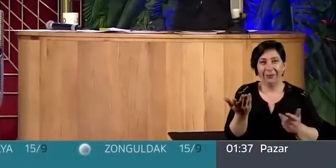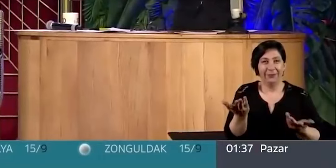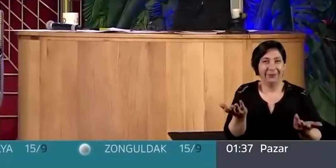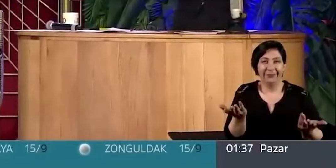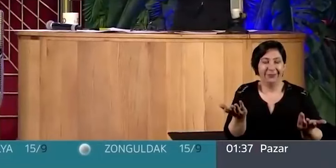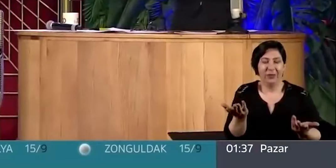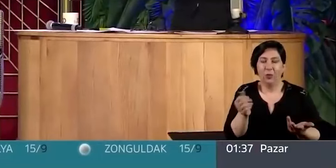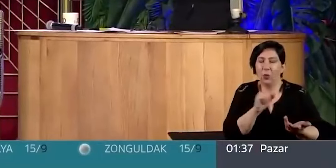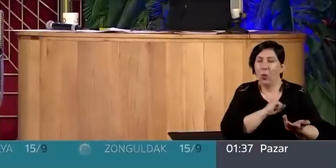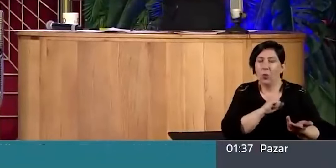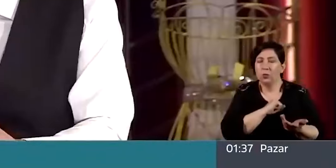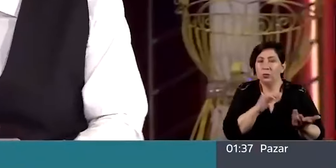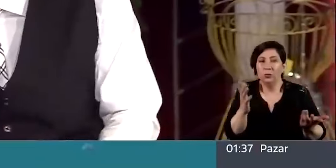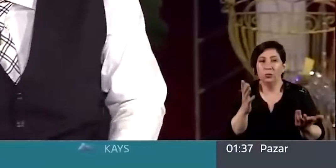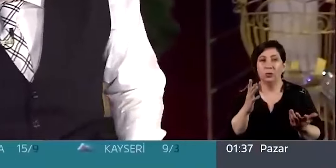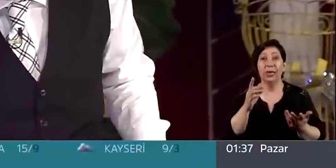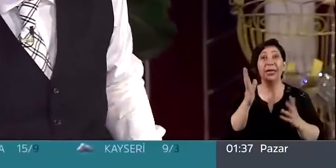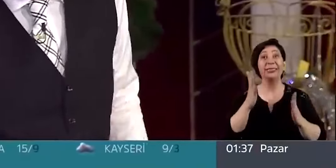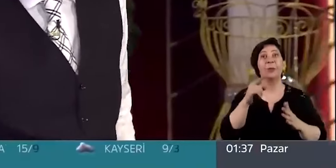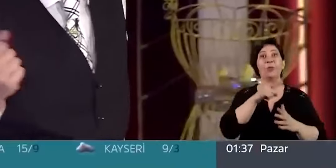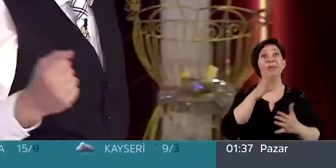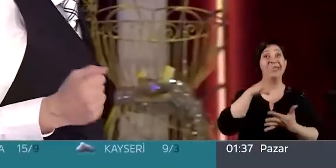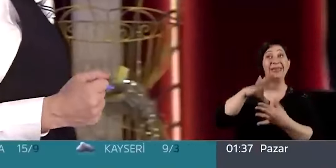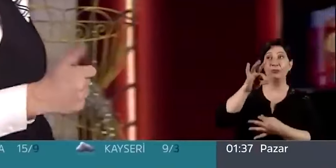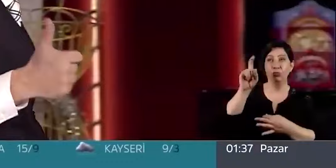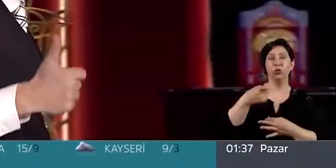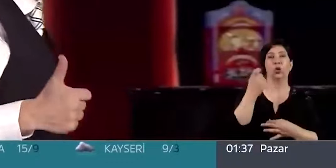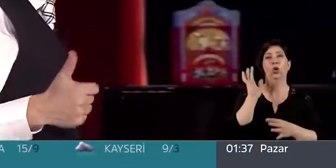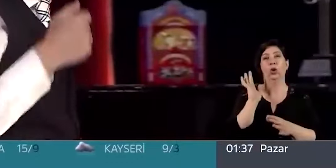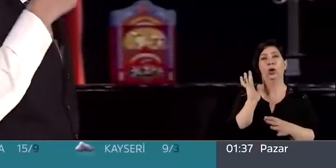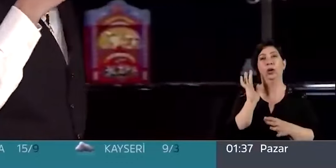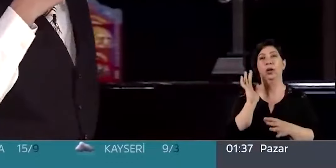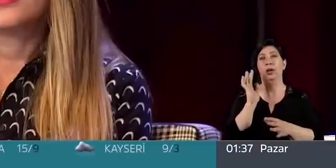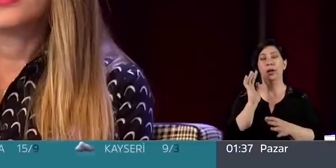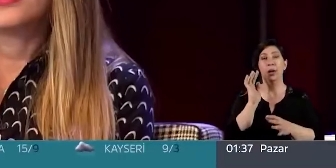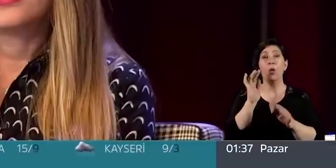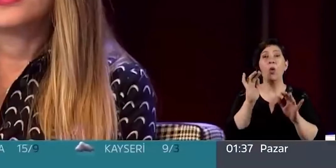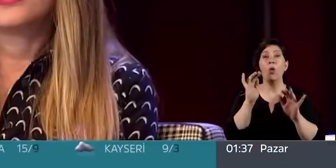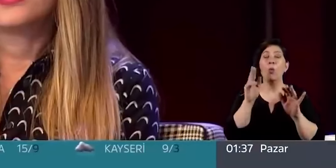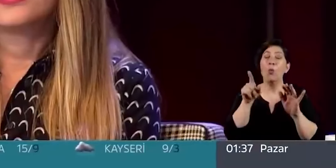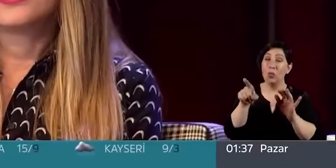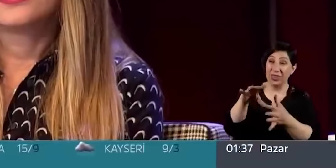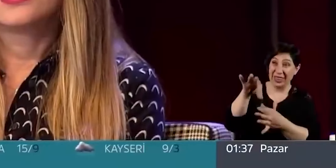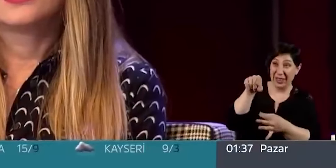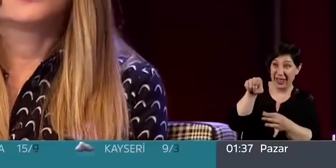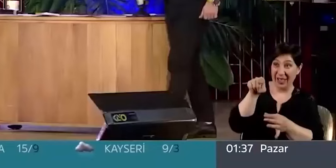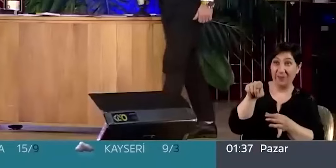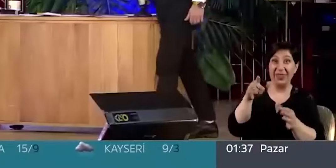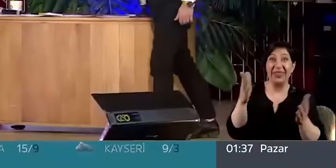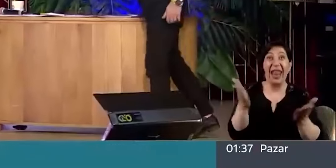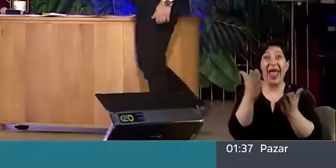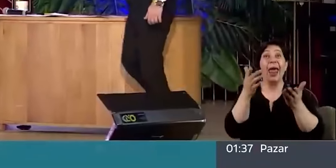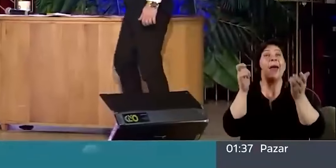Yani korkunç ve bu... işte bak bu tipi buluyor bak kas direktörü bunu buluyor. Yani bu tiple...